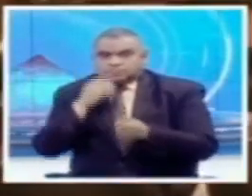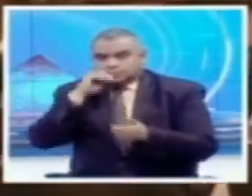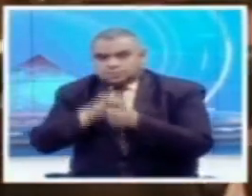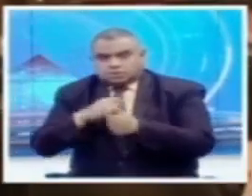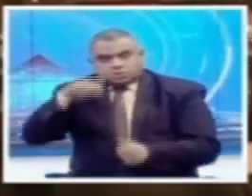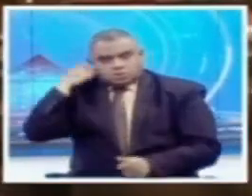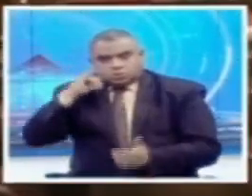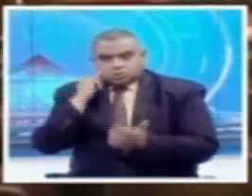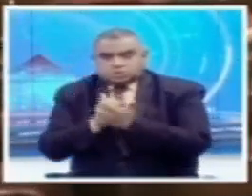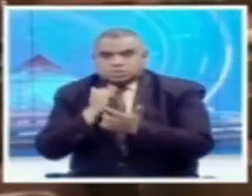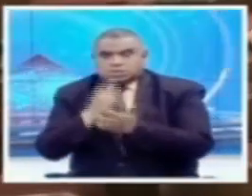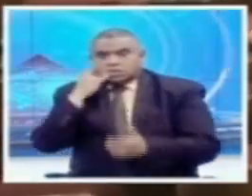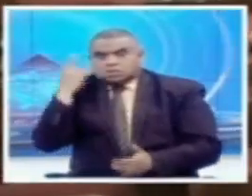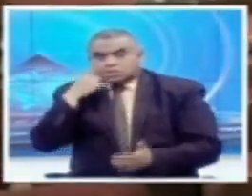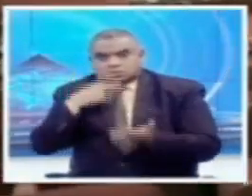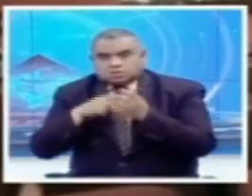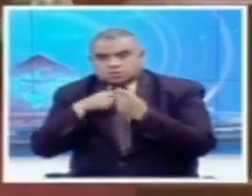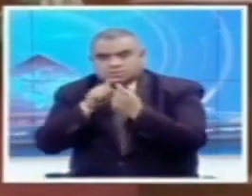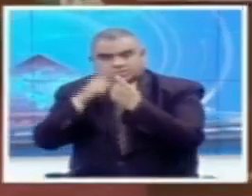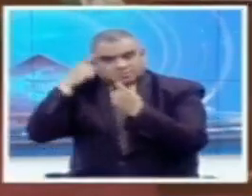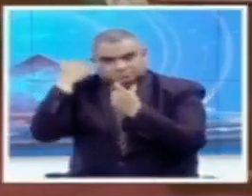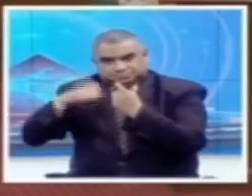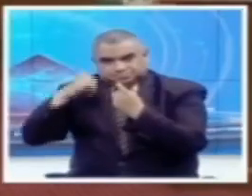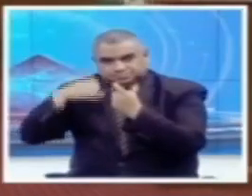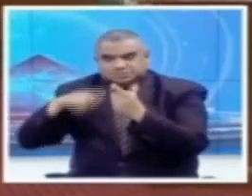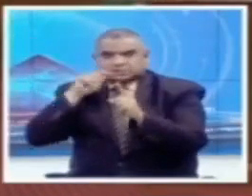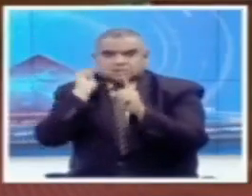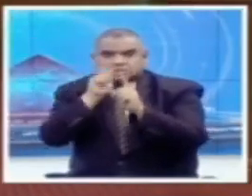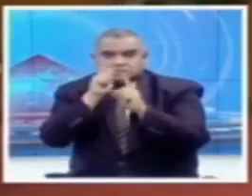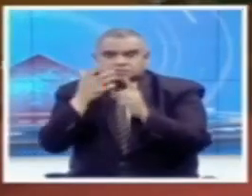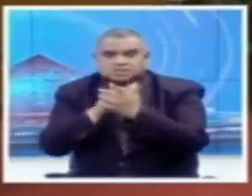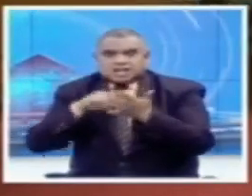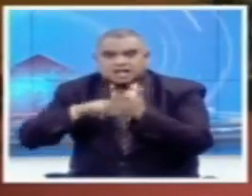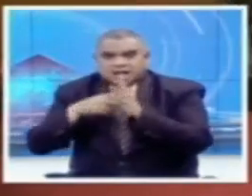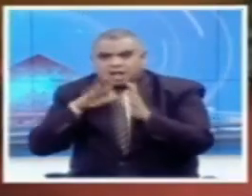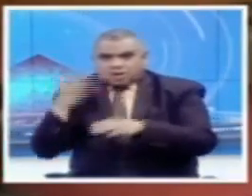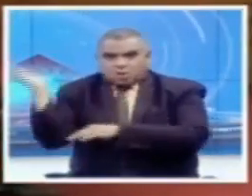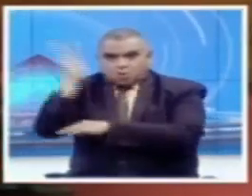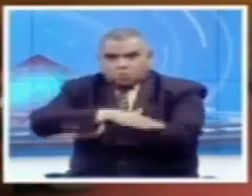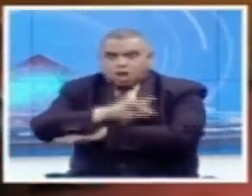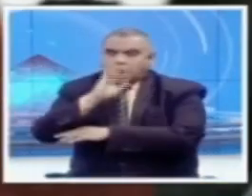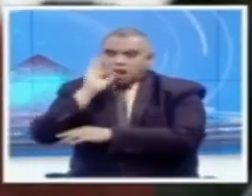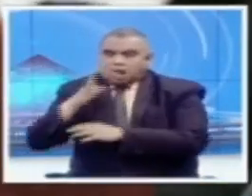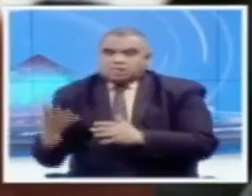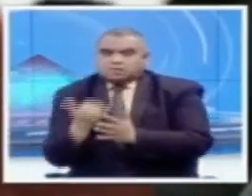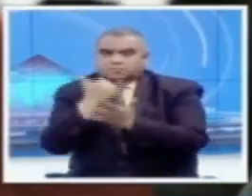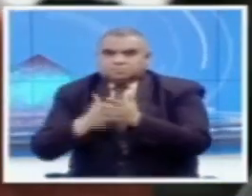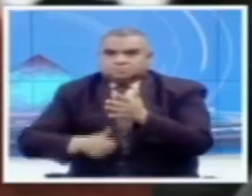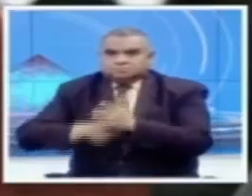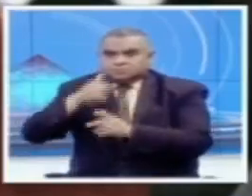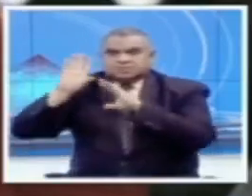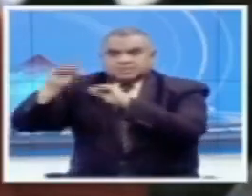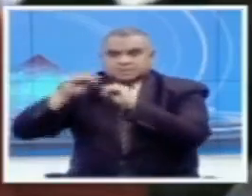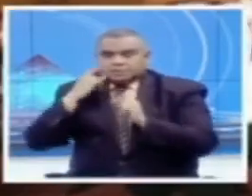الداخلية التوعوي في مواجهة الأفكار الهدامة التي تحاول النيل من أمن الوطن، والذي لا يقل أهمية عن دورها